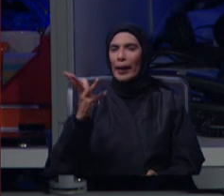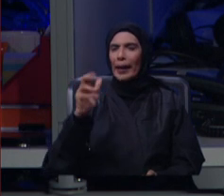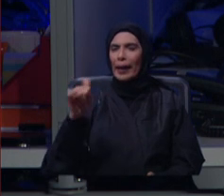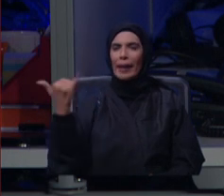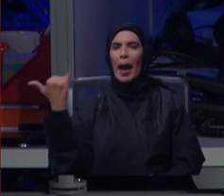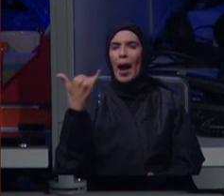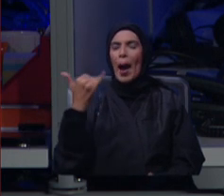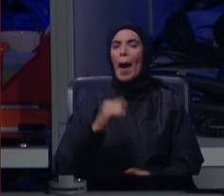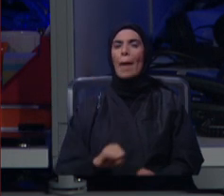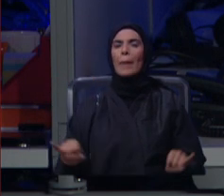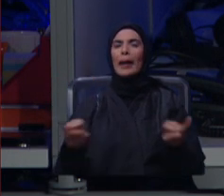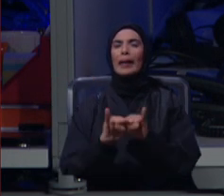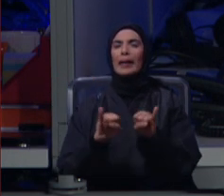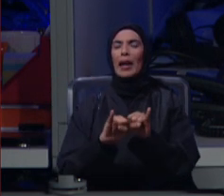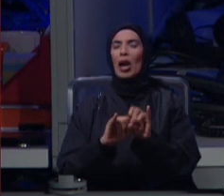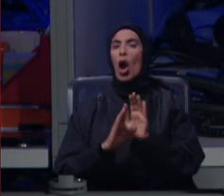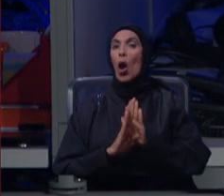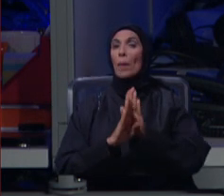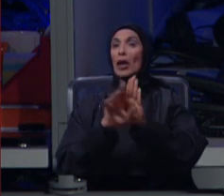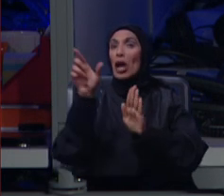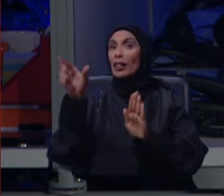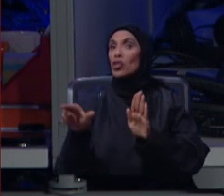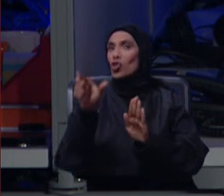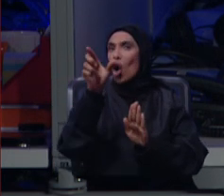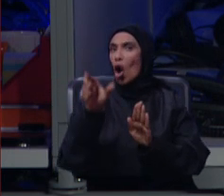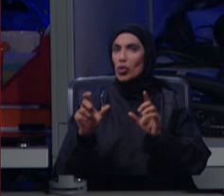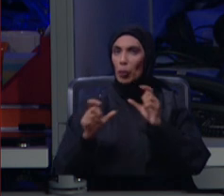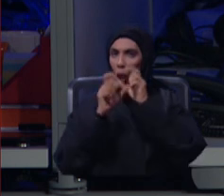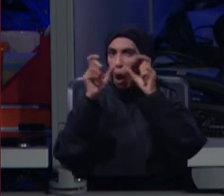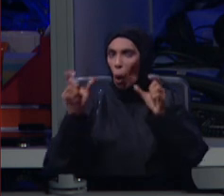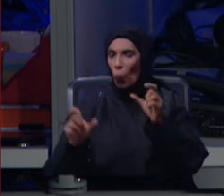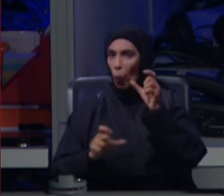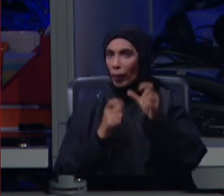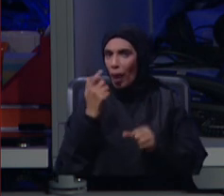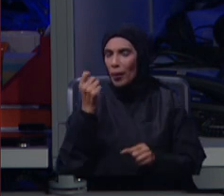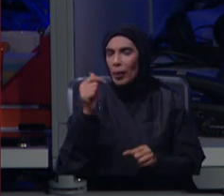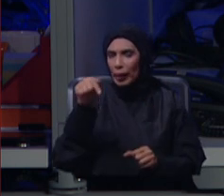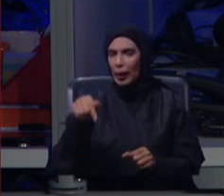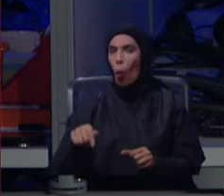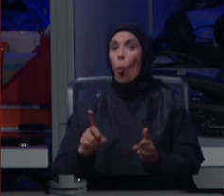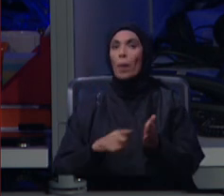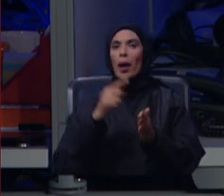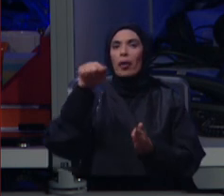أهمية منتدى حماية المستهلك الذي عقد للمرة الأولى في مملكة البحرين؟